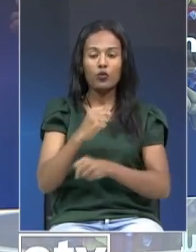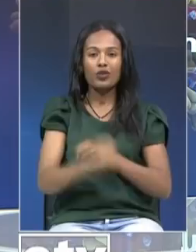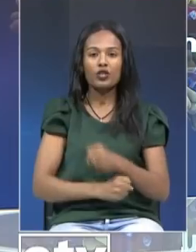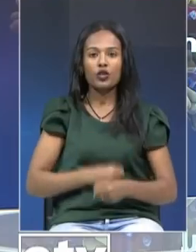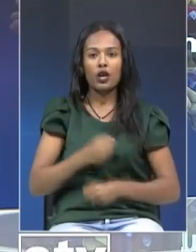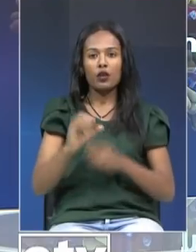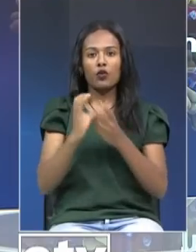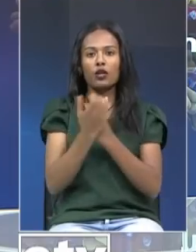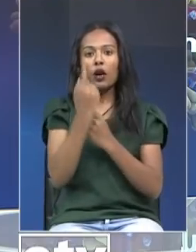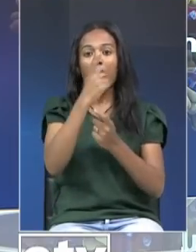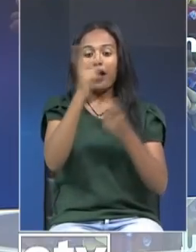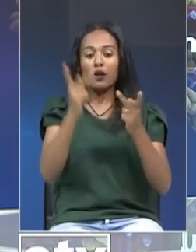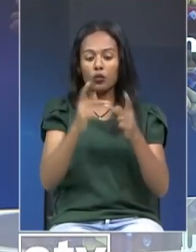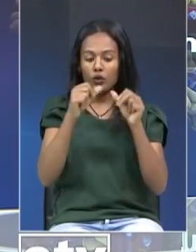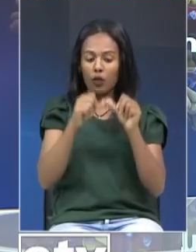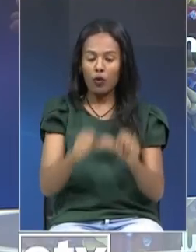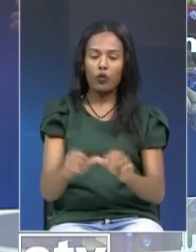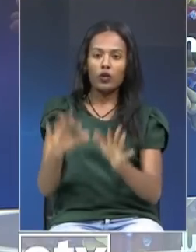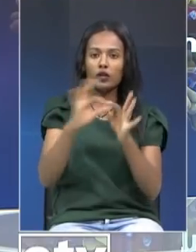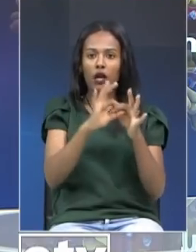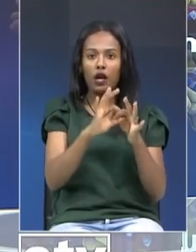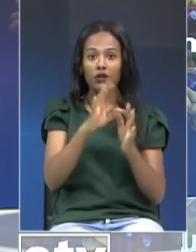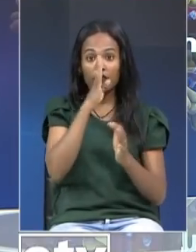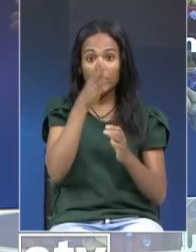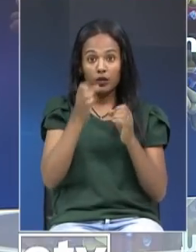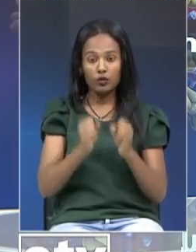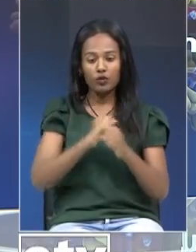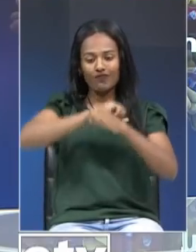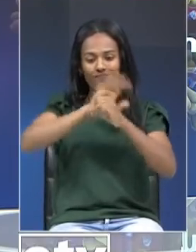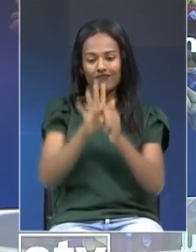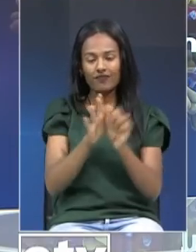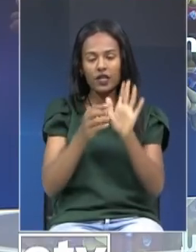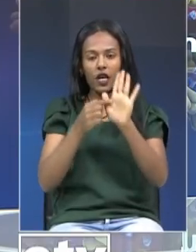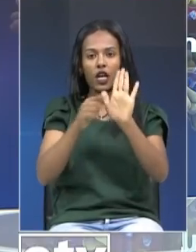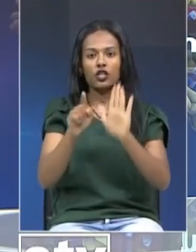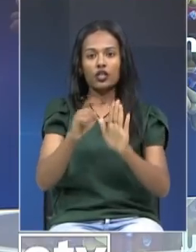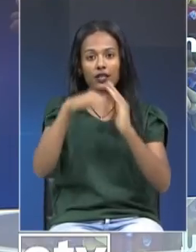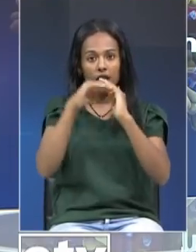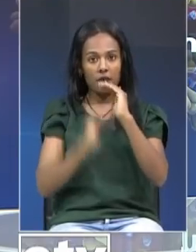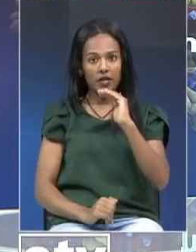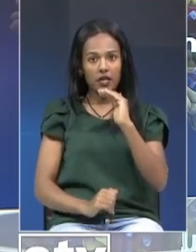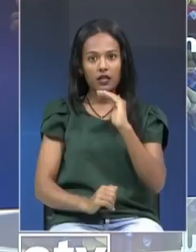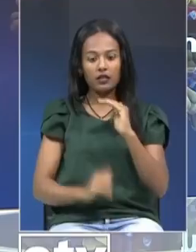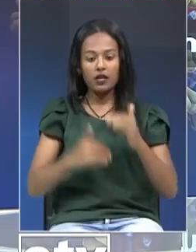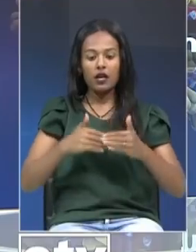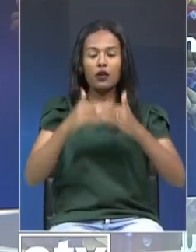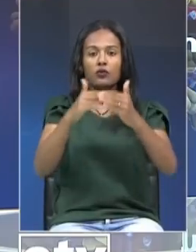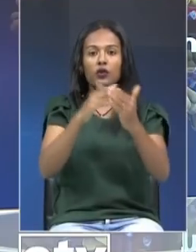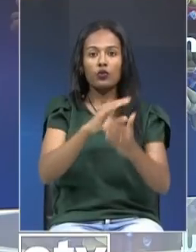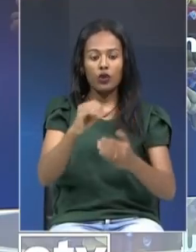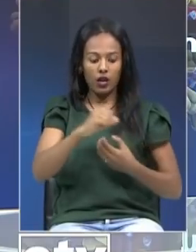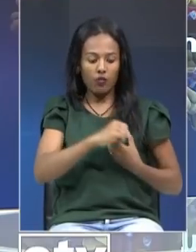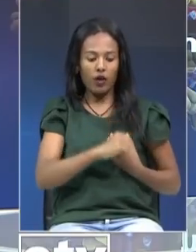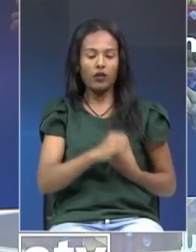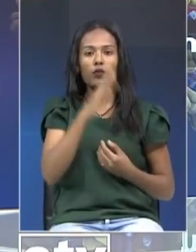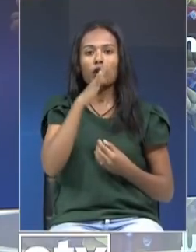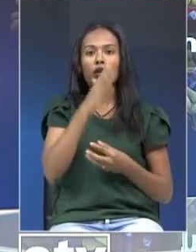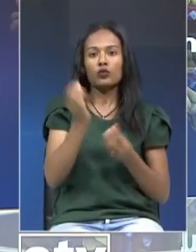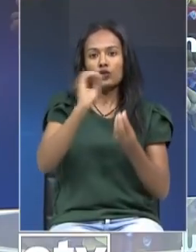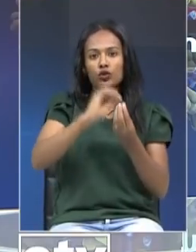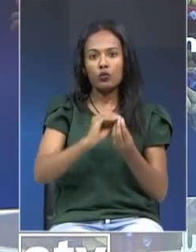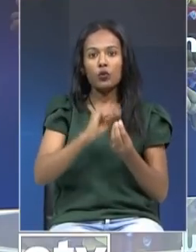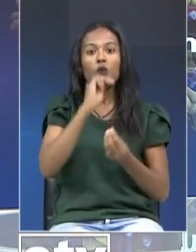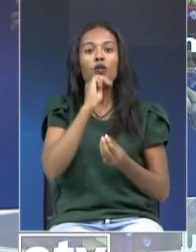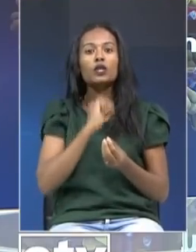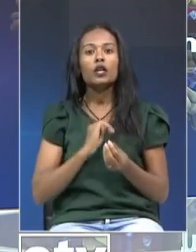በተጨናነቀ ሁኔታ በአንድ ቦታ መቆየት ተያይዞ ሊፈጠር የሚችልን የኮሮና ቫይረስ ተጋላጭነትን ለመቀነስ ነፍሰ ጡርና የሚያጠቡ እናቶችን ጨምሮ